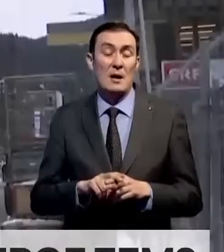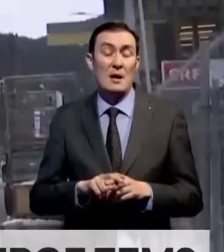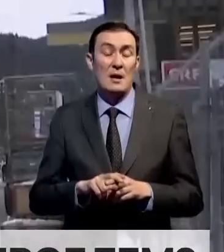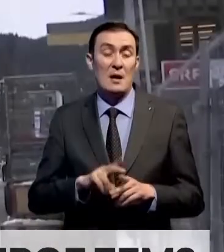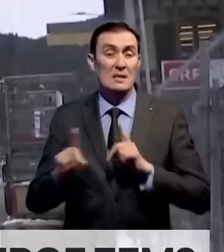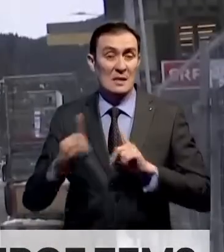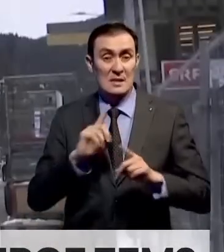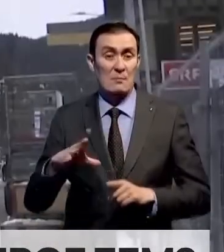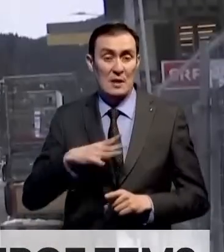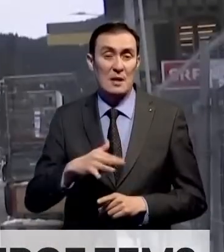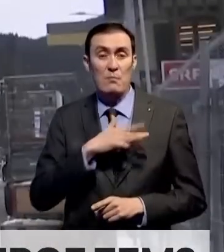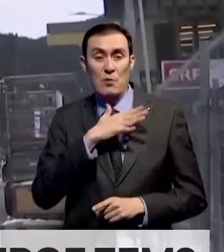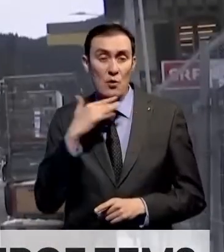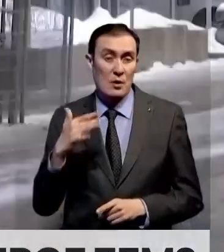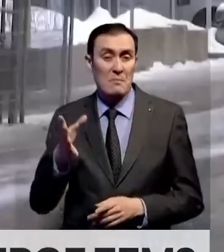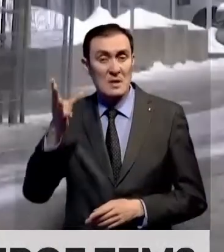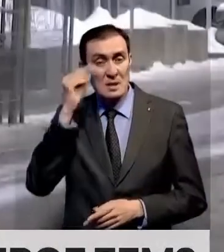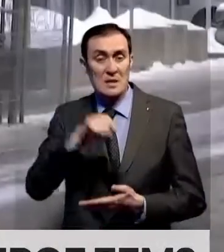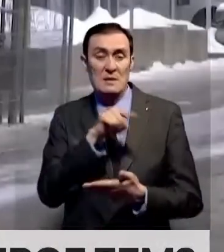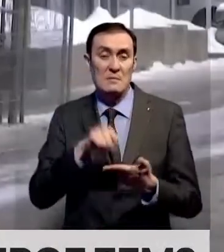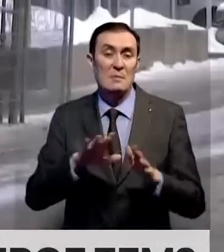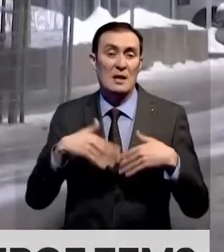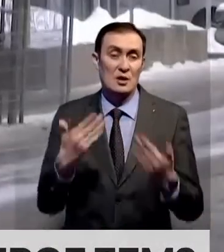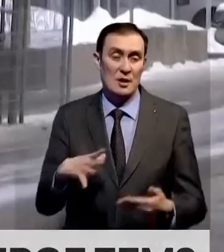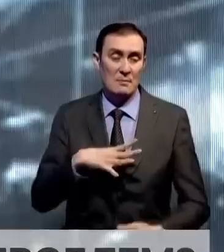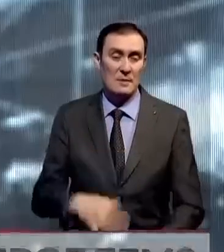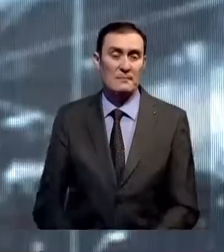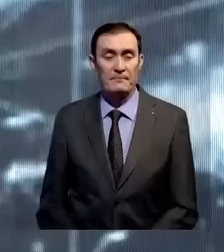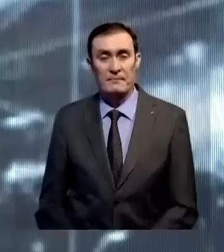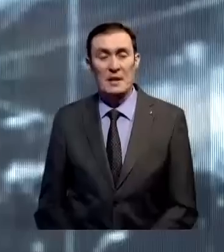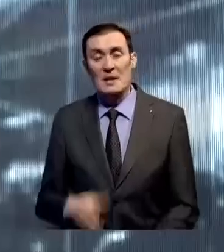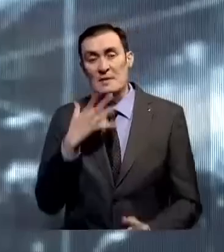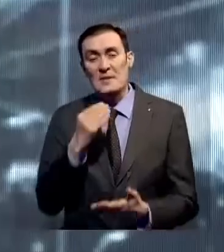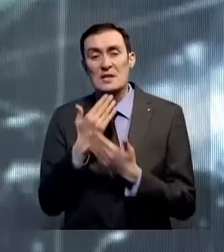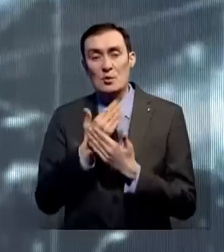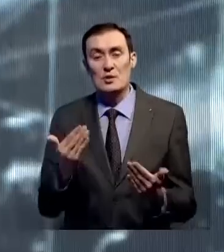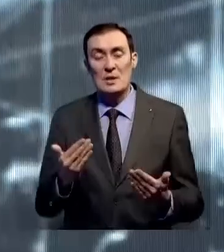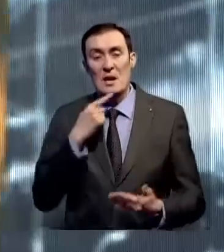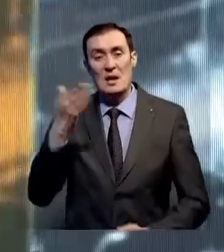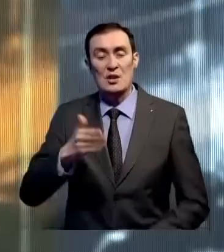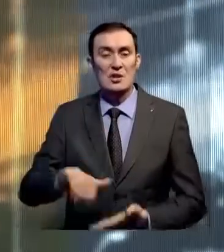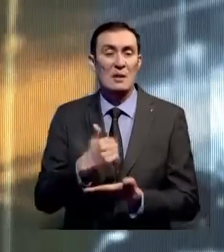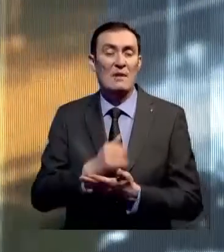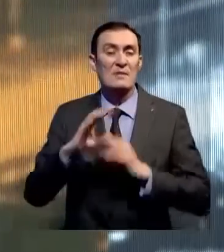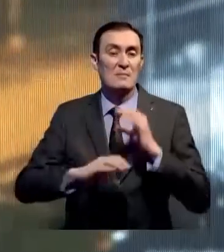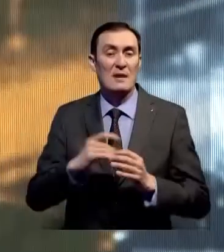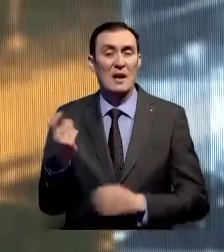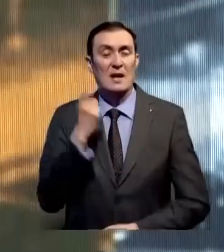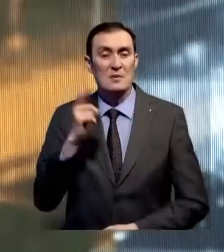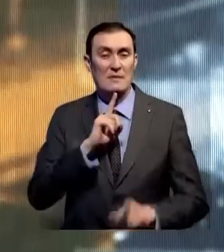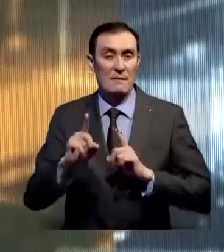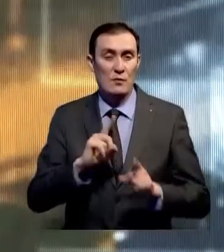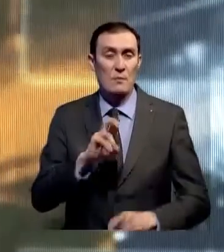потоке сессии прозвучало большое количество мнений и идей. И в своей заключительной речи глава Всемирного экономического